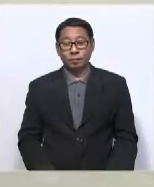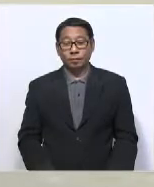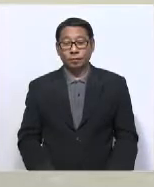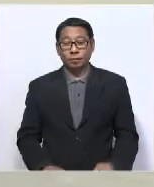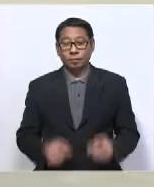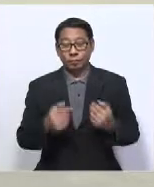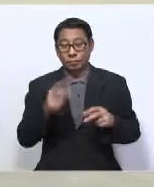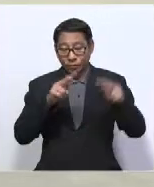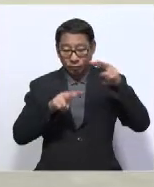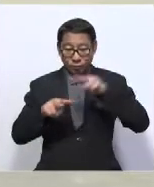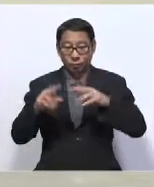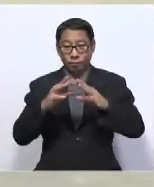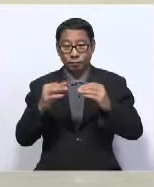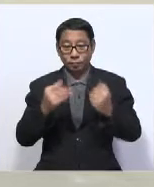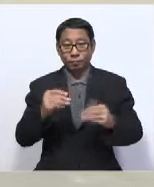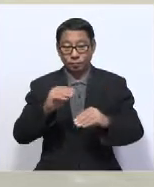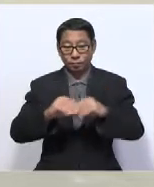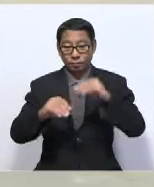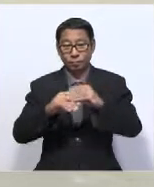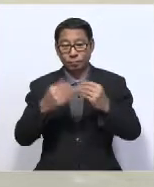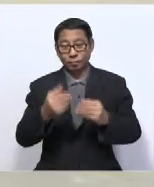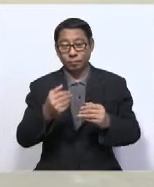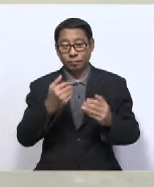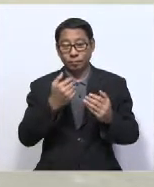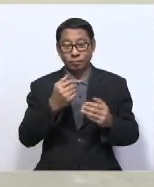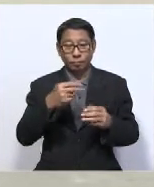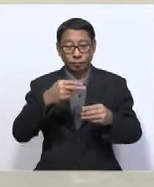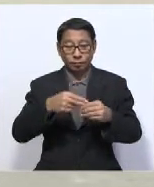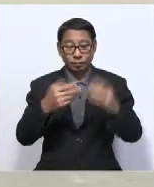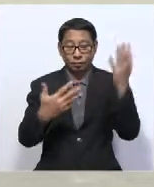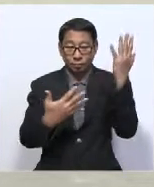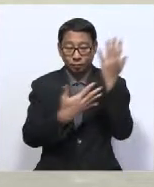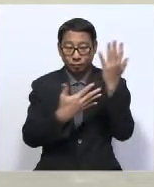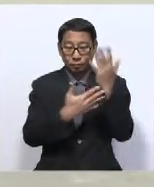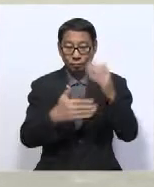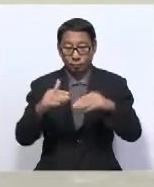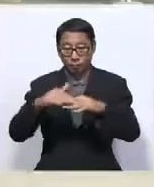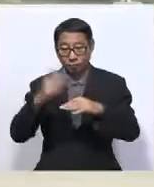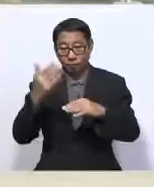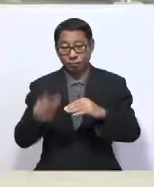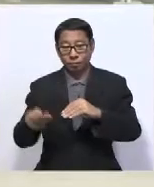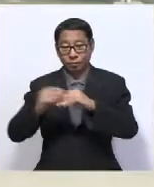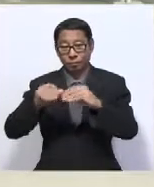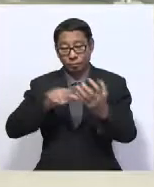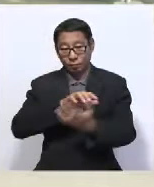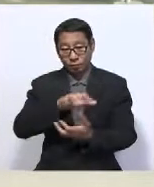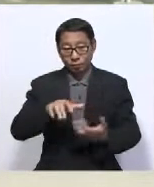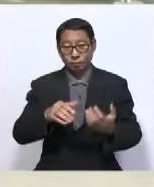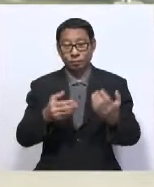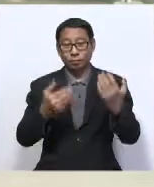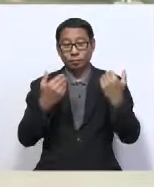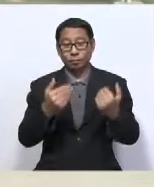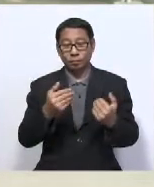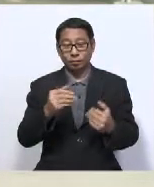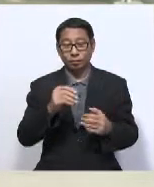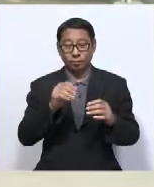ซึ่งมาตรการดูแลดังกล่าวก็จะมีทั้งโครงการดูดซับปริมาณน้ำมันปาล์มดิบส่วนเกินด้วยการปรับเพิ่มส่วนผสมไบโอดีเซล